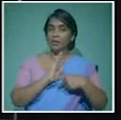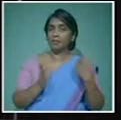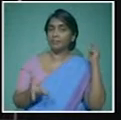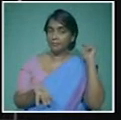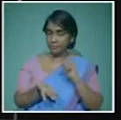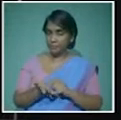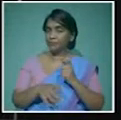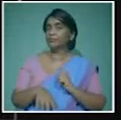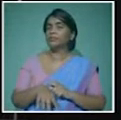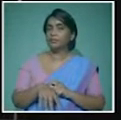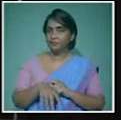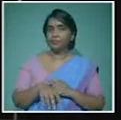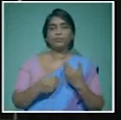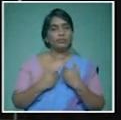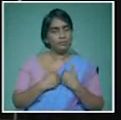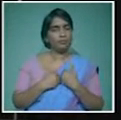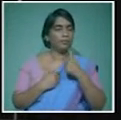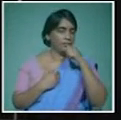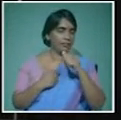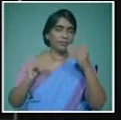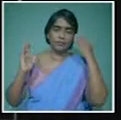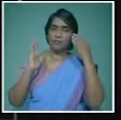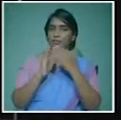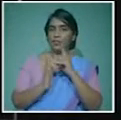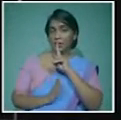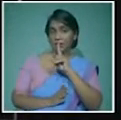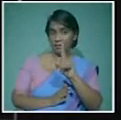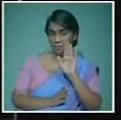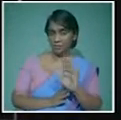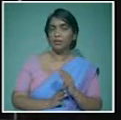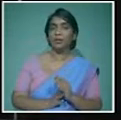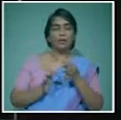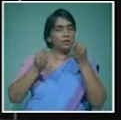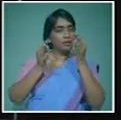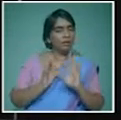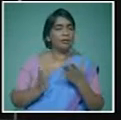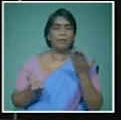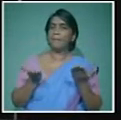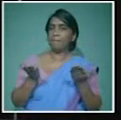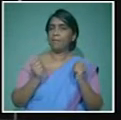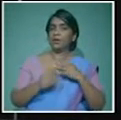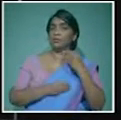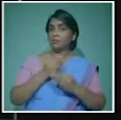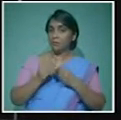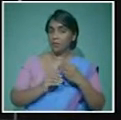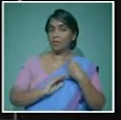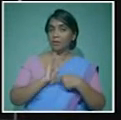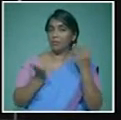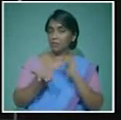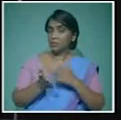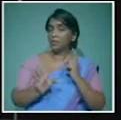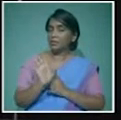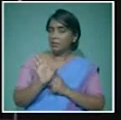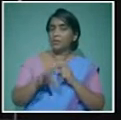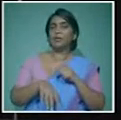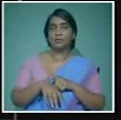ආපු වෙලාවක මම ඉතාමත් අවධාරණයෙන් කියන්න අවශ්‍යයි, නිවැරදි සාධාරණ ආයෝජකයෙක් රටට ආපු සෑම